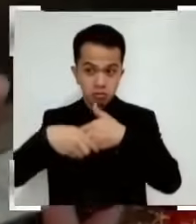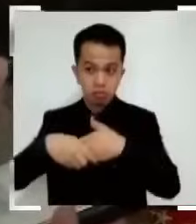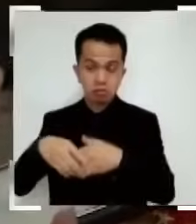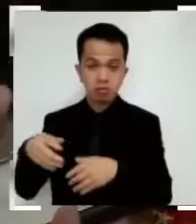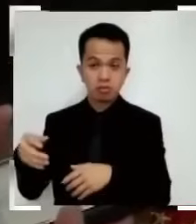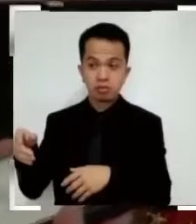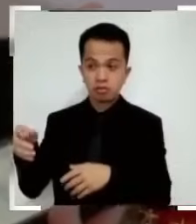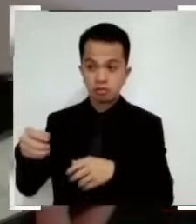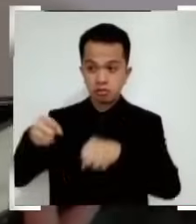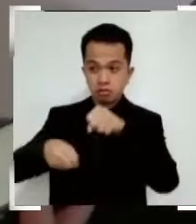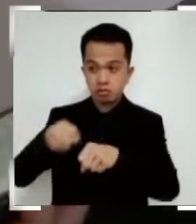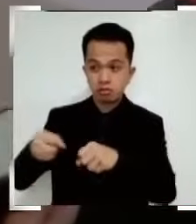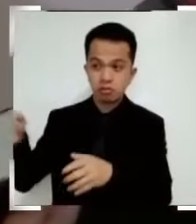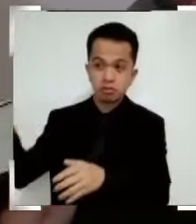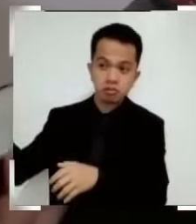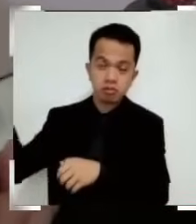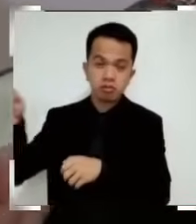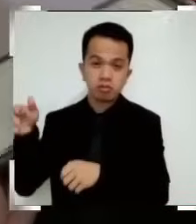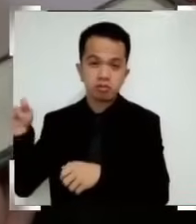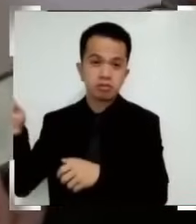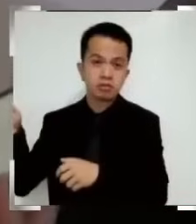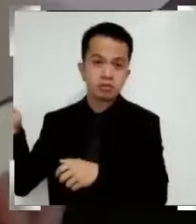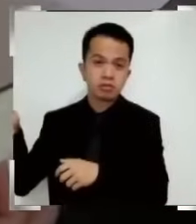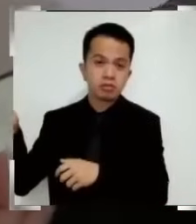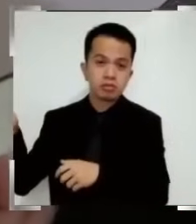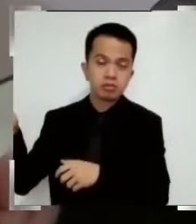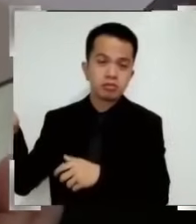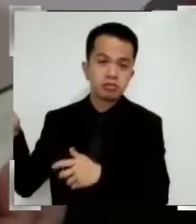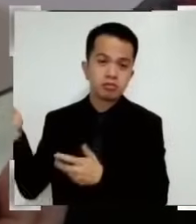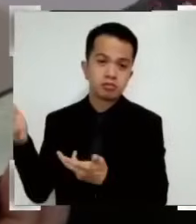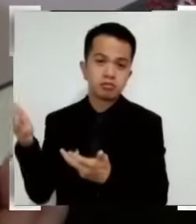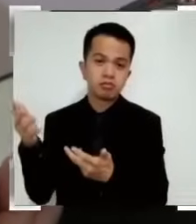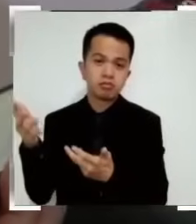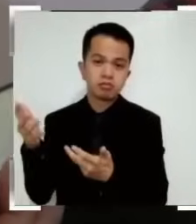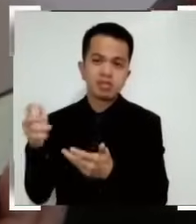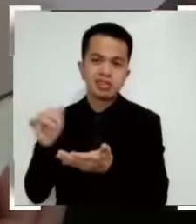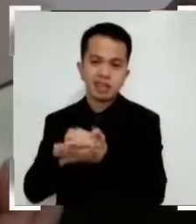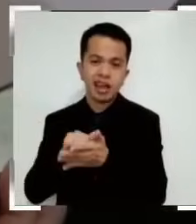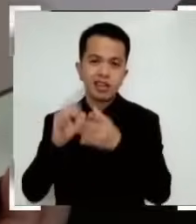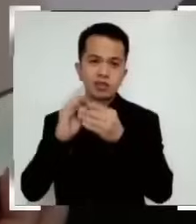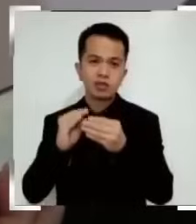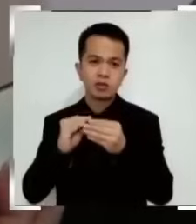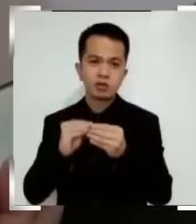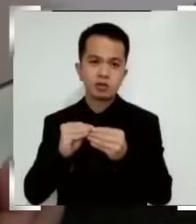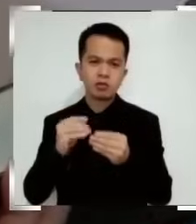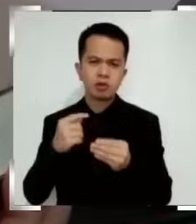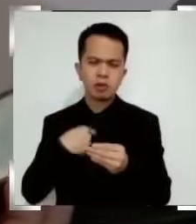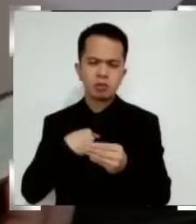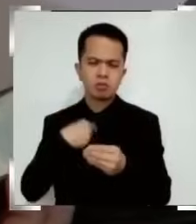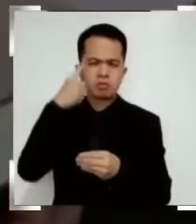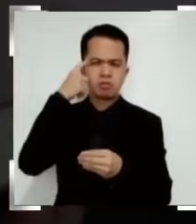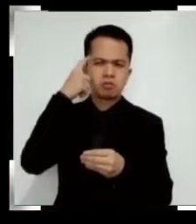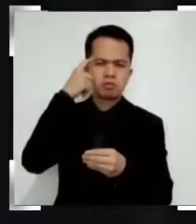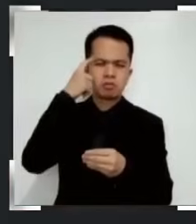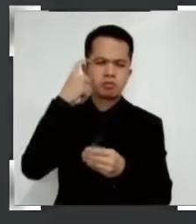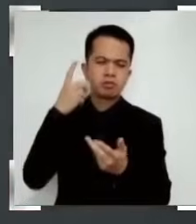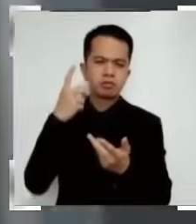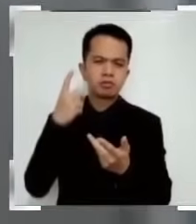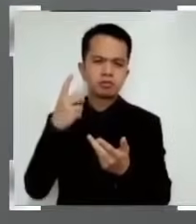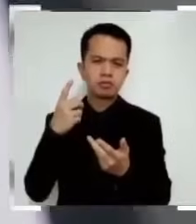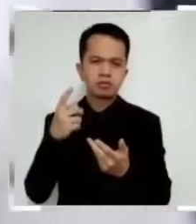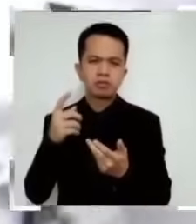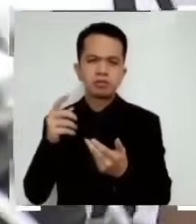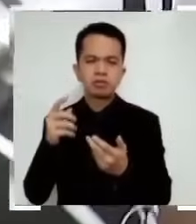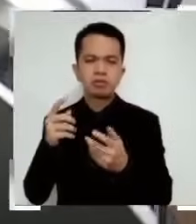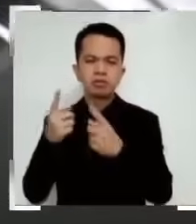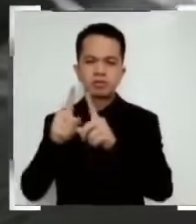Mr. Gonzalez. And I would like to believe na naghiwalay sila ng walang samaan ng loob. Subuko